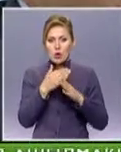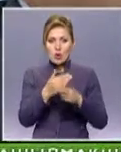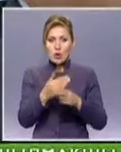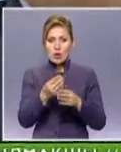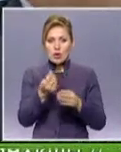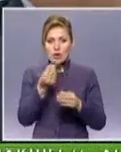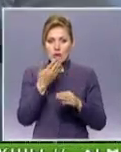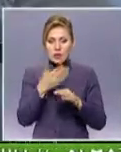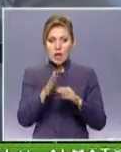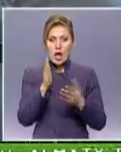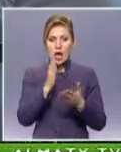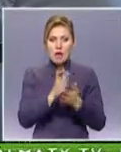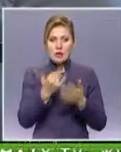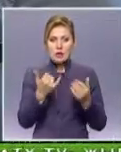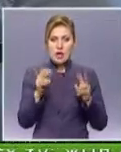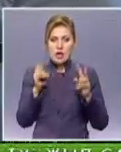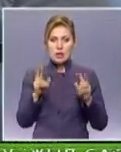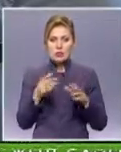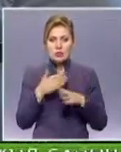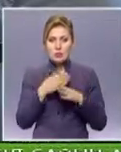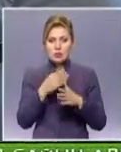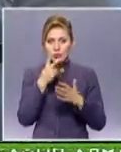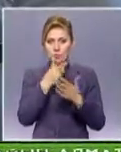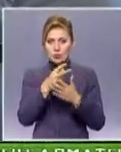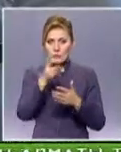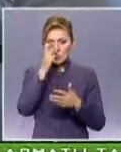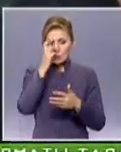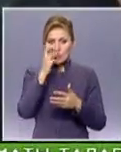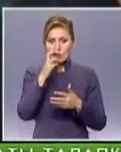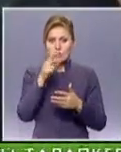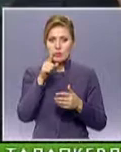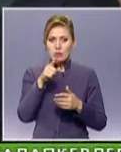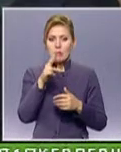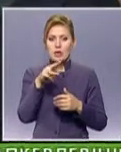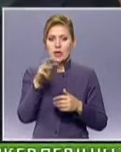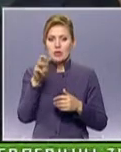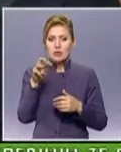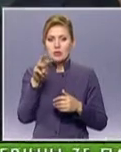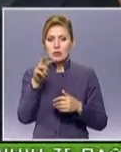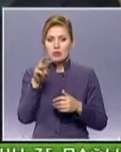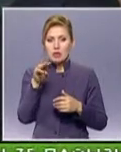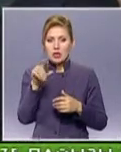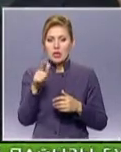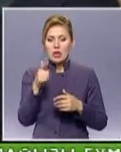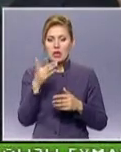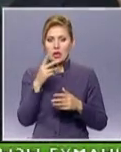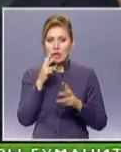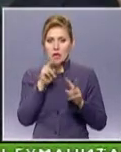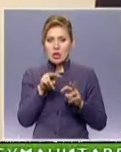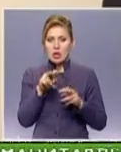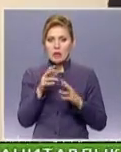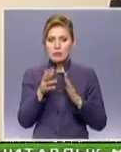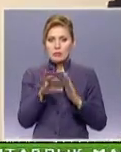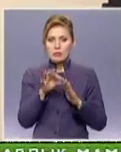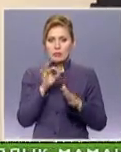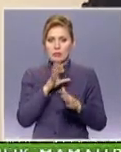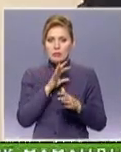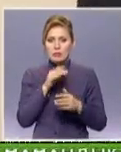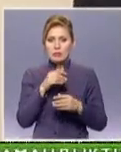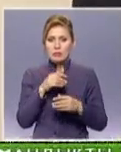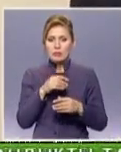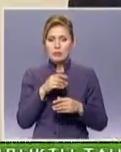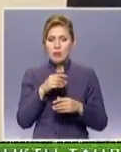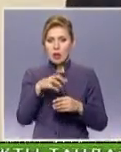беріліп отырады. Биыл аталған көмекті көрсету үшін мемлекеттік бюджеттен 1 миллиард теңге қарастырылыпты. По поручению главы